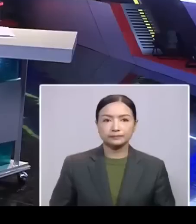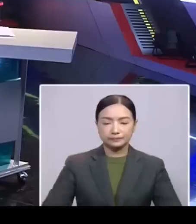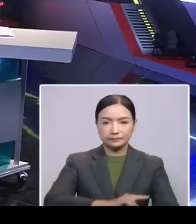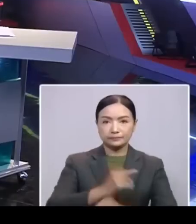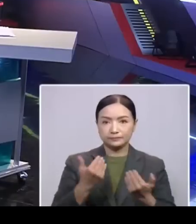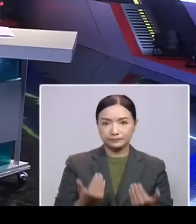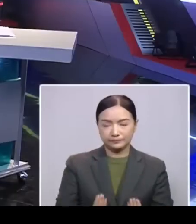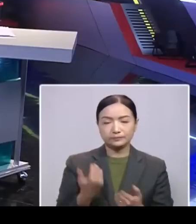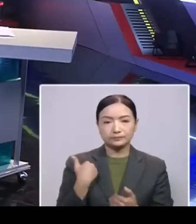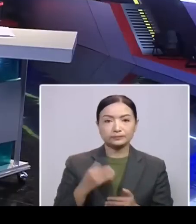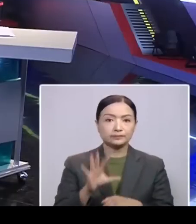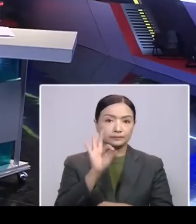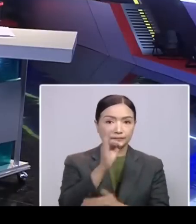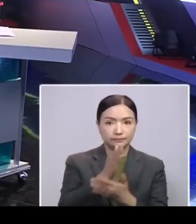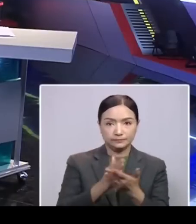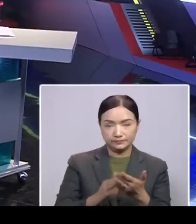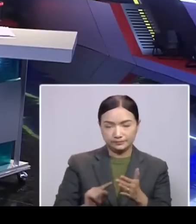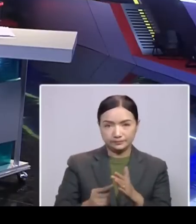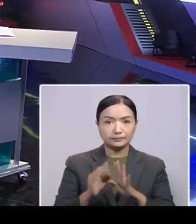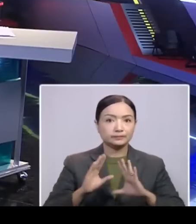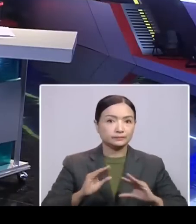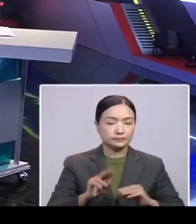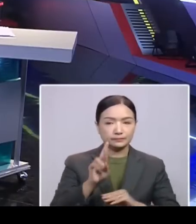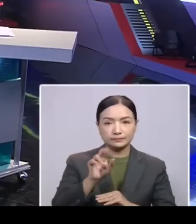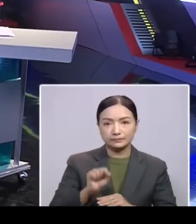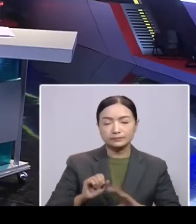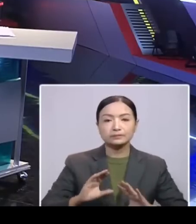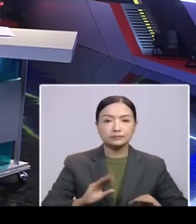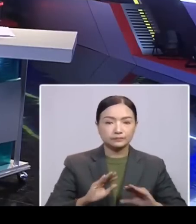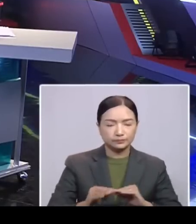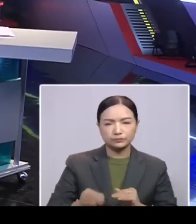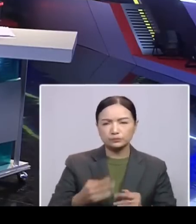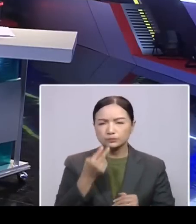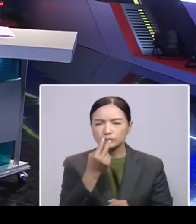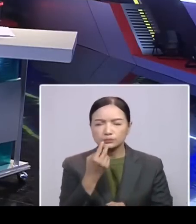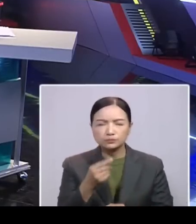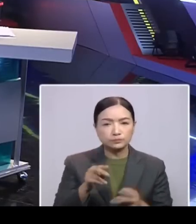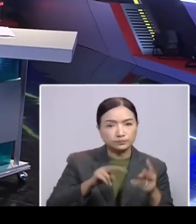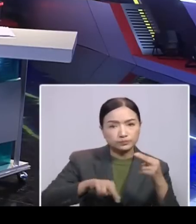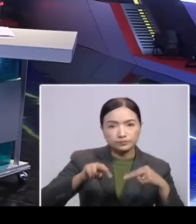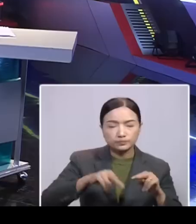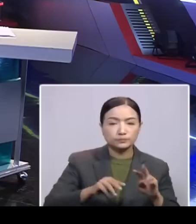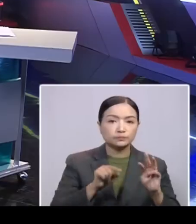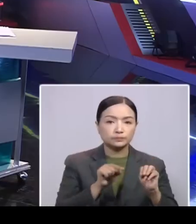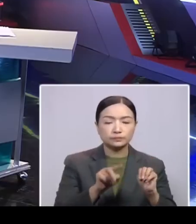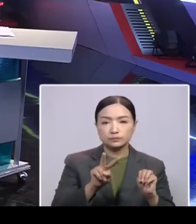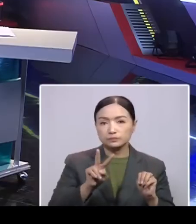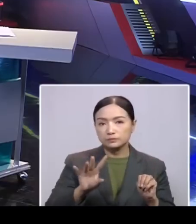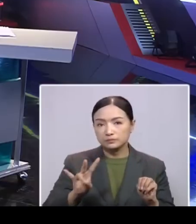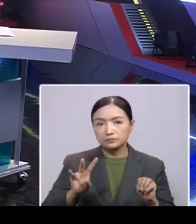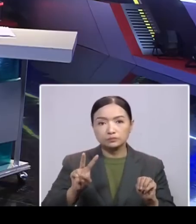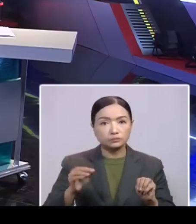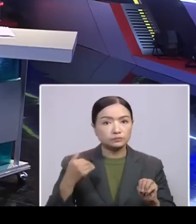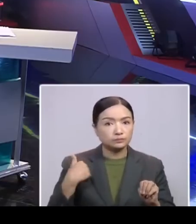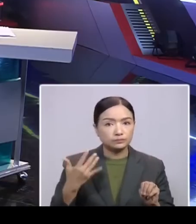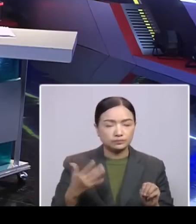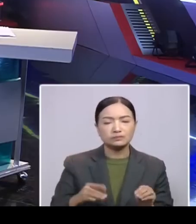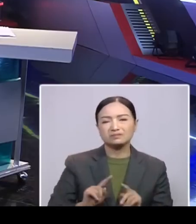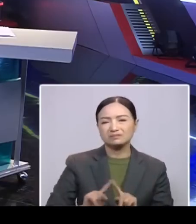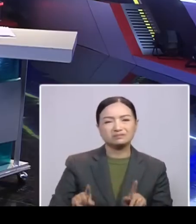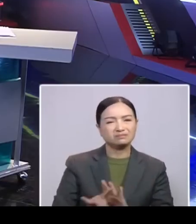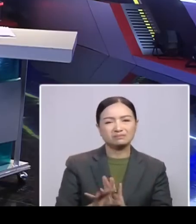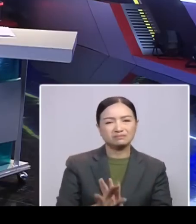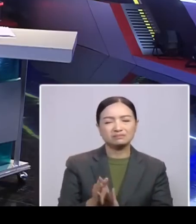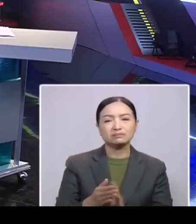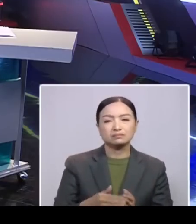ตั้งแต่ช่วงสายสัก9 โมงครึ่งเนี่ยเริ่มประชุมรัฐสภาไปนะคะเราก็ติดตามว่าจะมีการพิจารณามาตรา272หรือไม่แต่ว่าท้ายที่สุดแล้ว